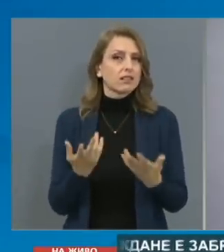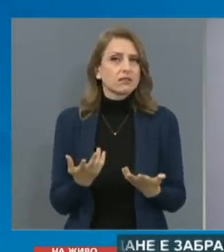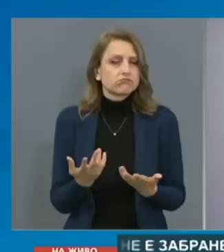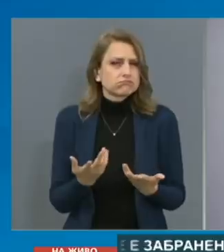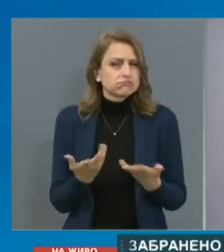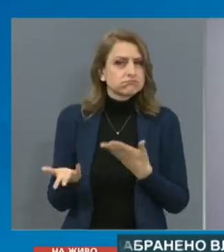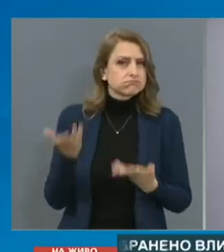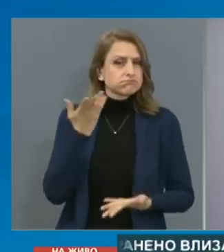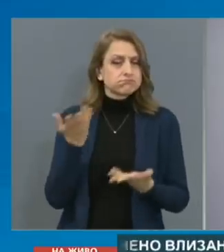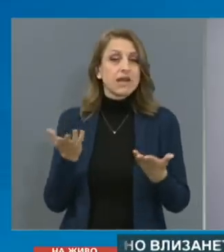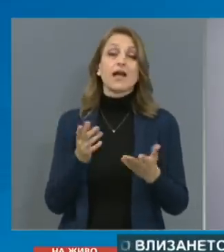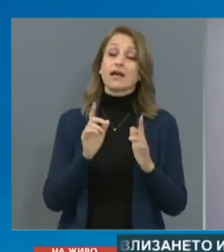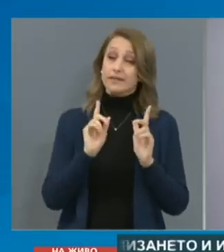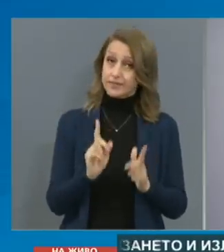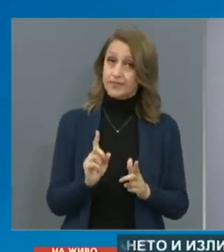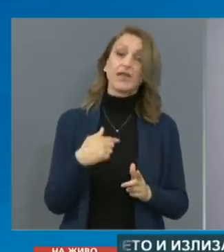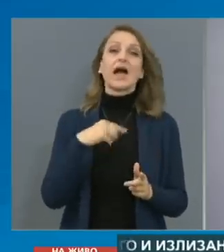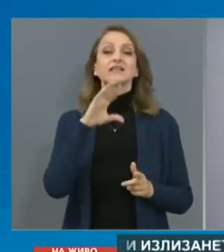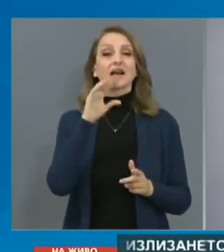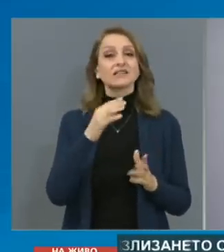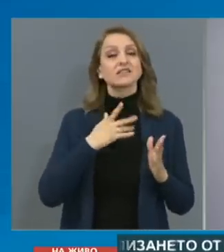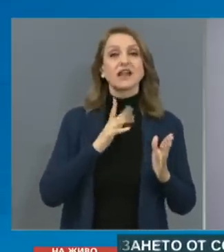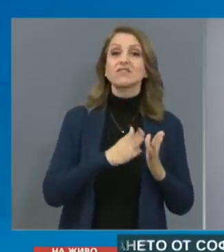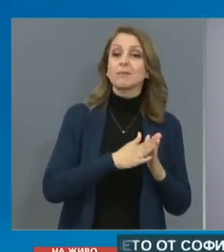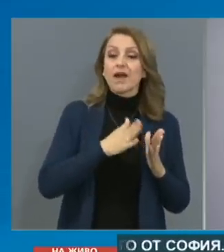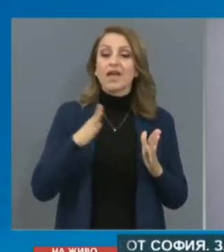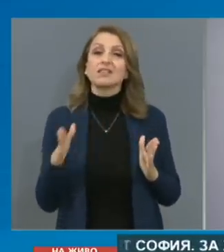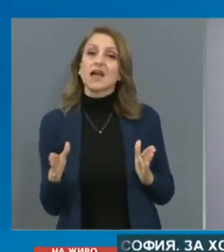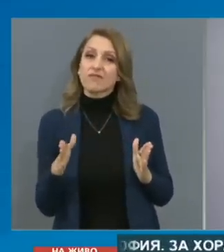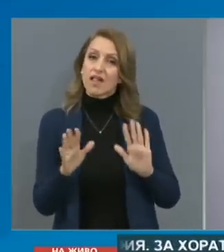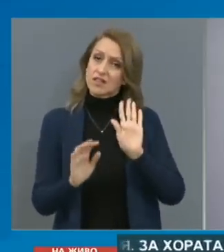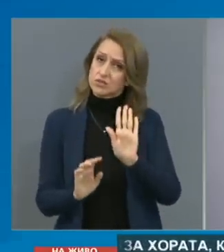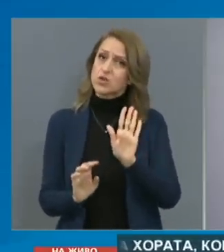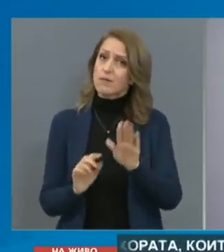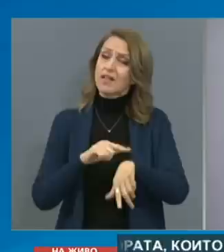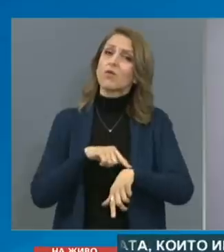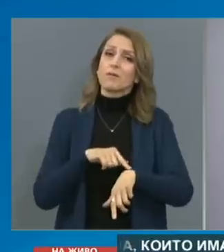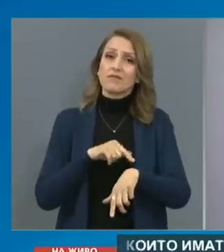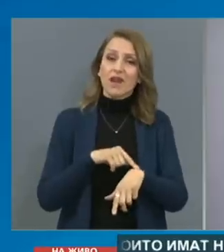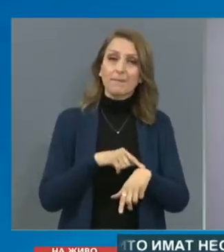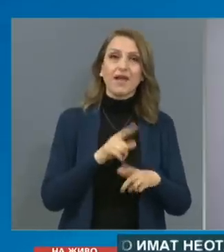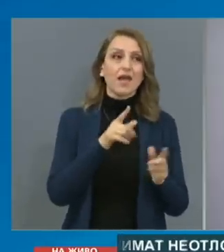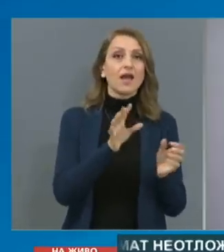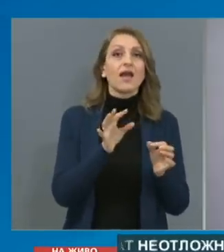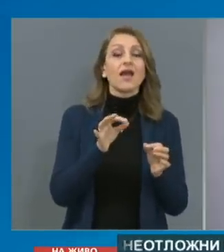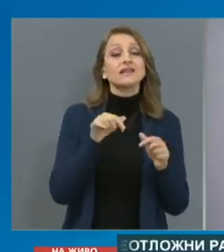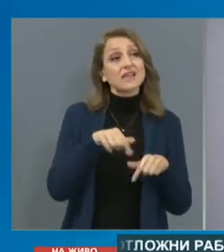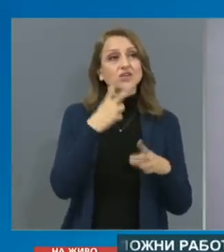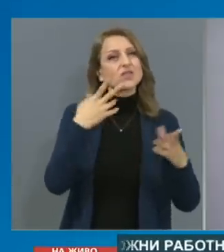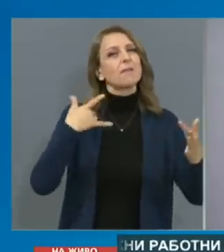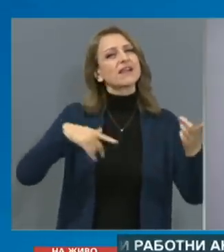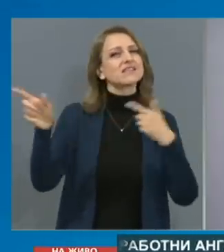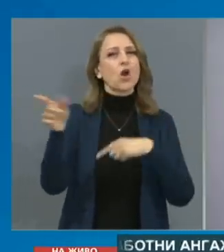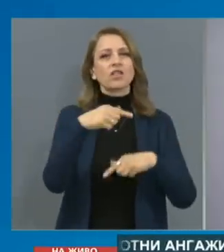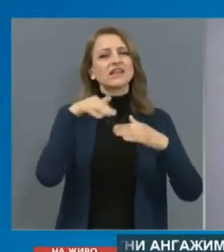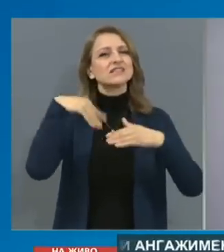Всъщност казахме, че трябва да има известен интервал. И това нещо ще се наблюдава след около една седмица, както са ни се отплатили тези